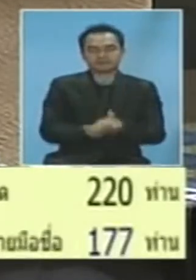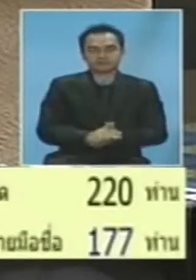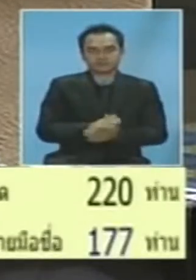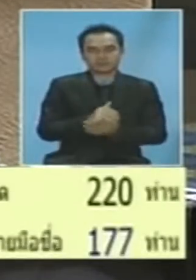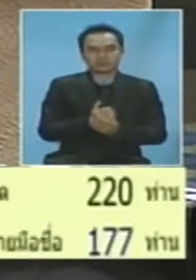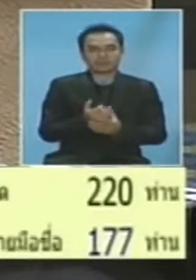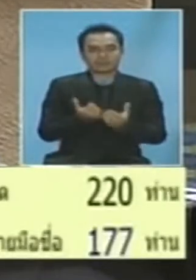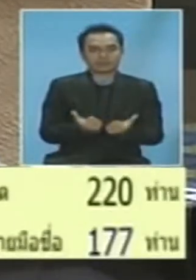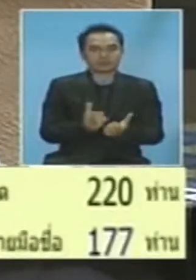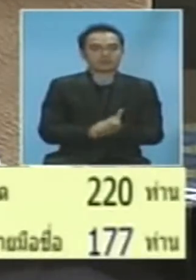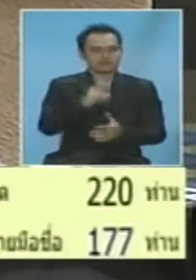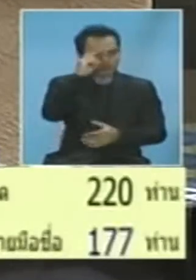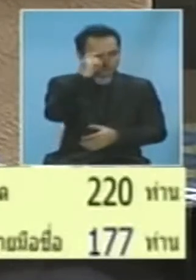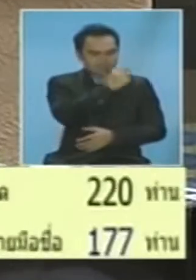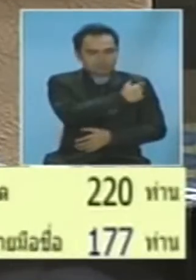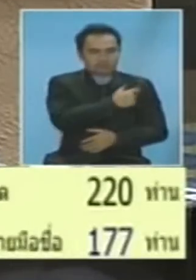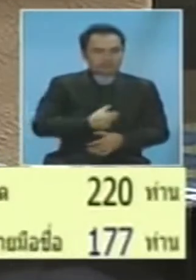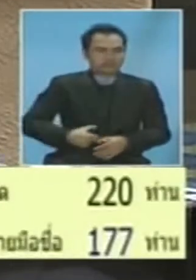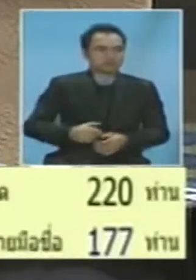ค์สมเด็จพระบาทสมเด็จพระเจ้าอยู่หัว